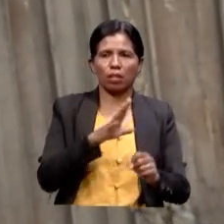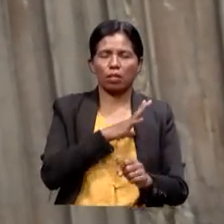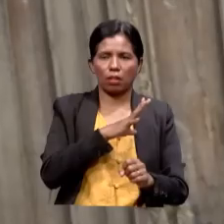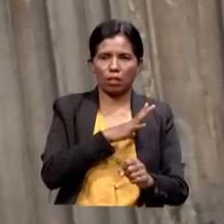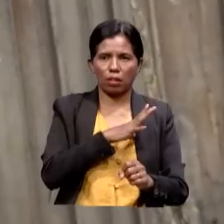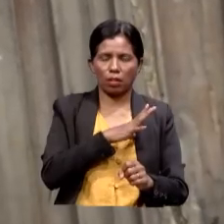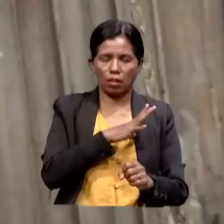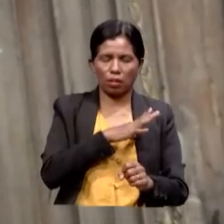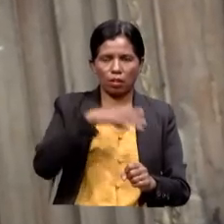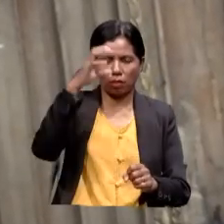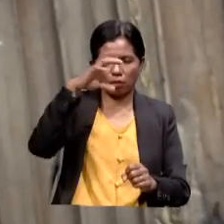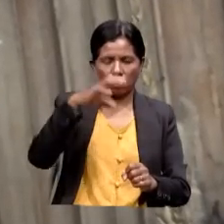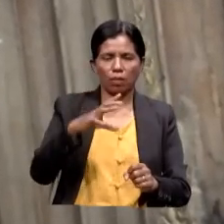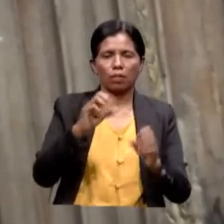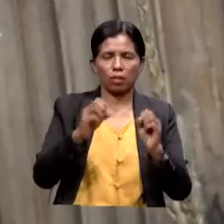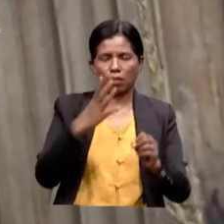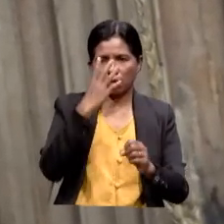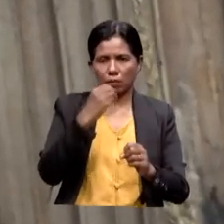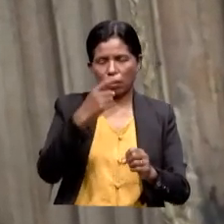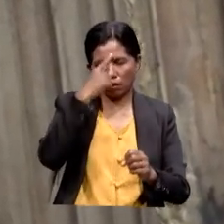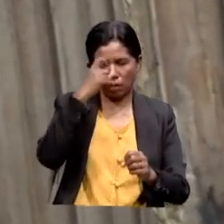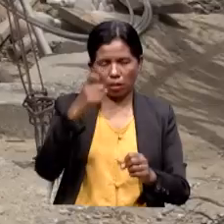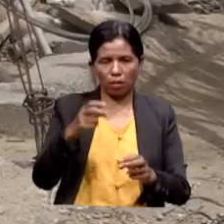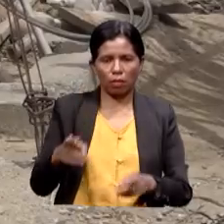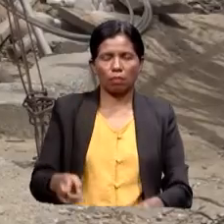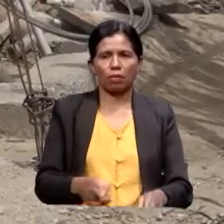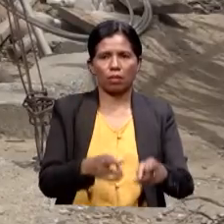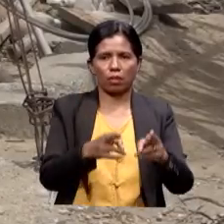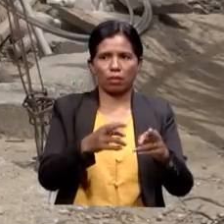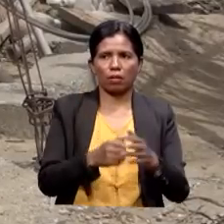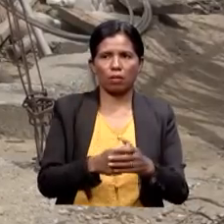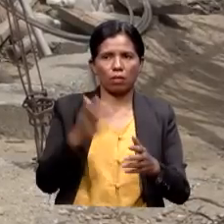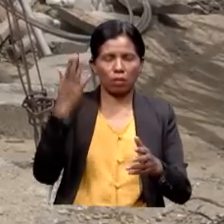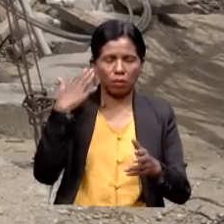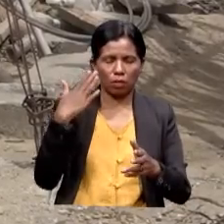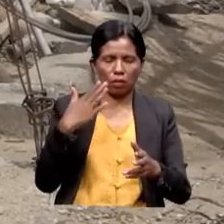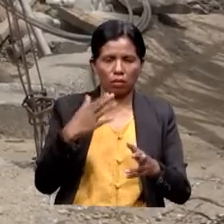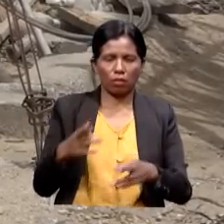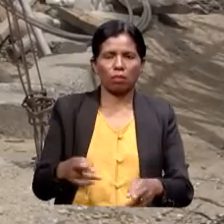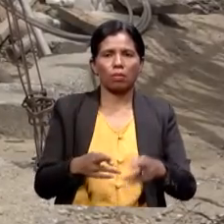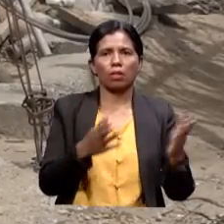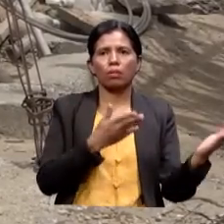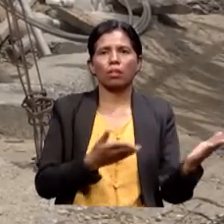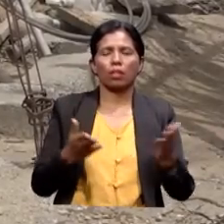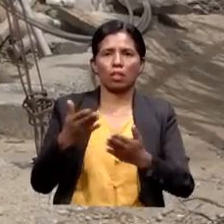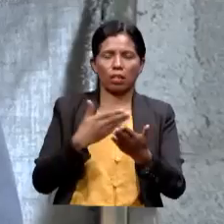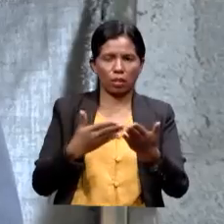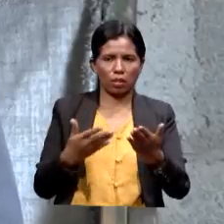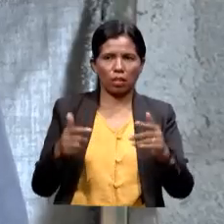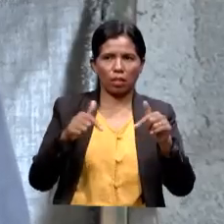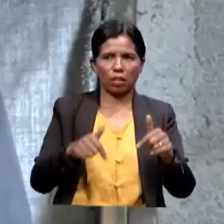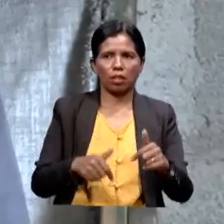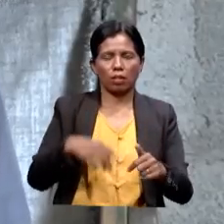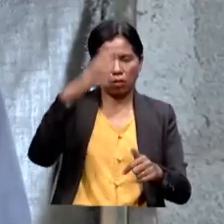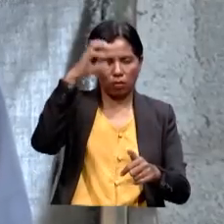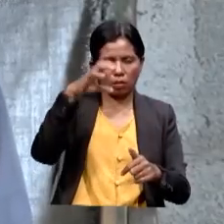hin to udang param serbel diskansa tam tau kmota karena mota lori ke sang balung ngene entan sira to udang ona